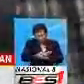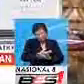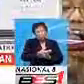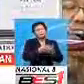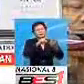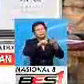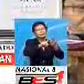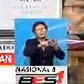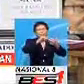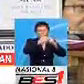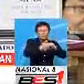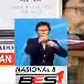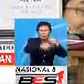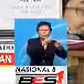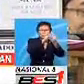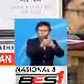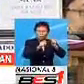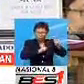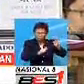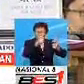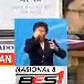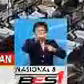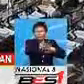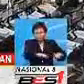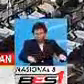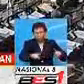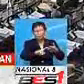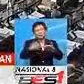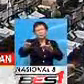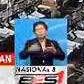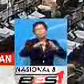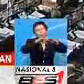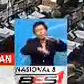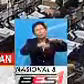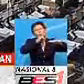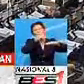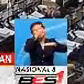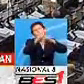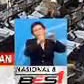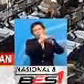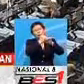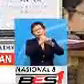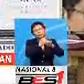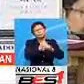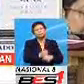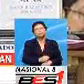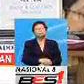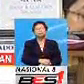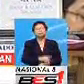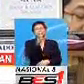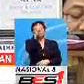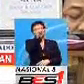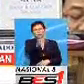tersebut dan isu menyentuh pertukaran agama bagi kanak-kanak di bawah umur 18 tahun secara unilateral